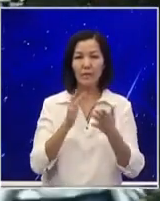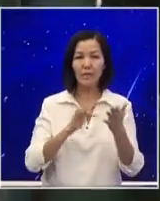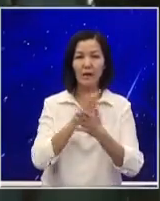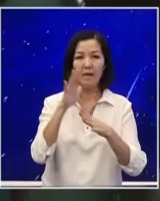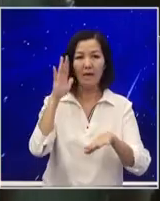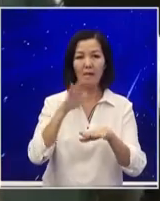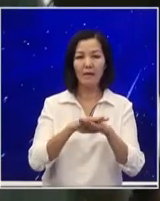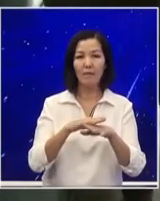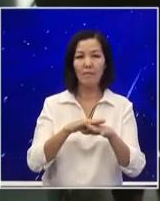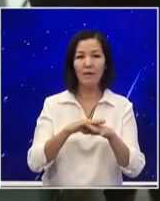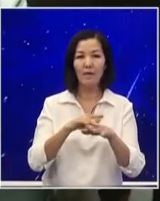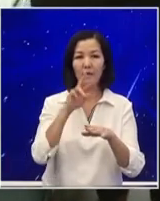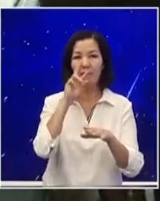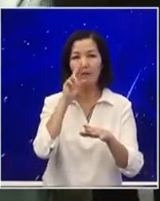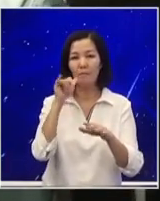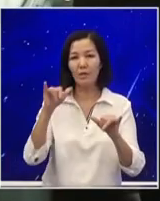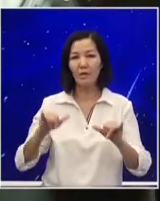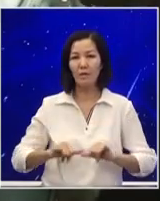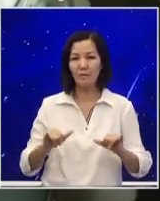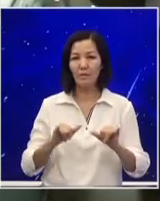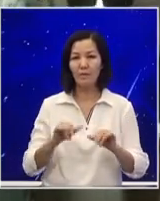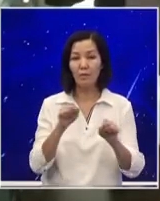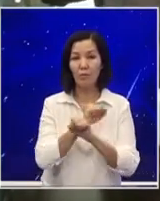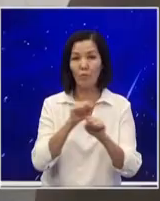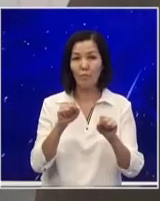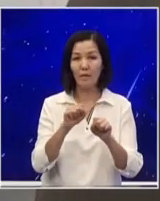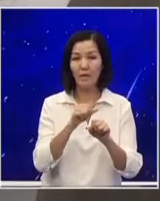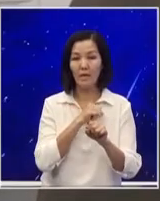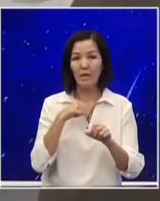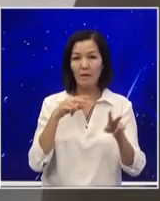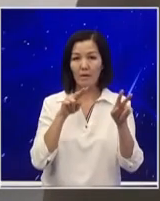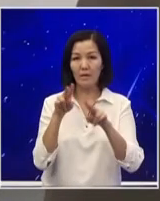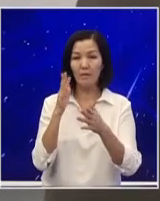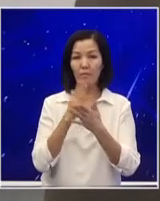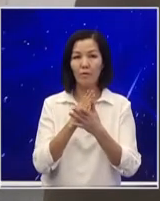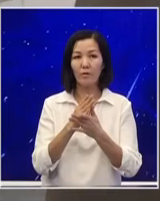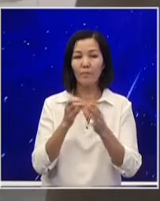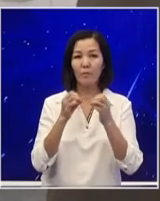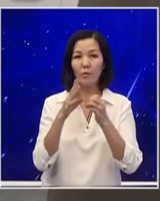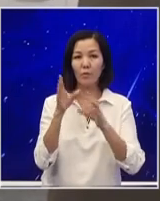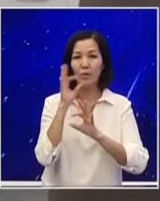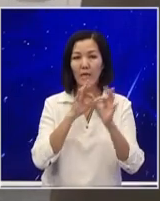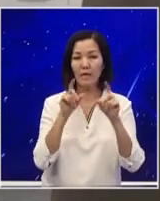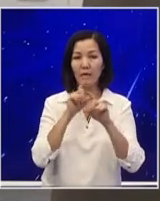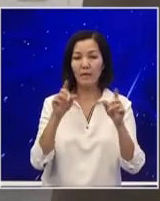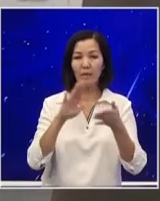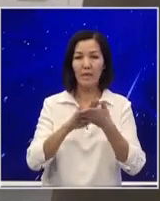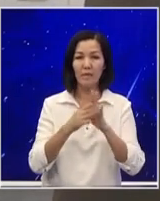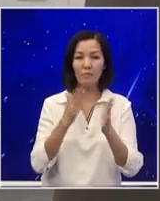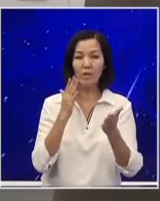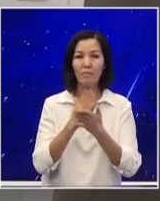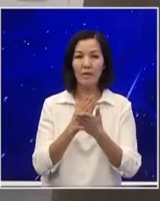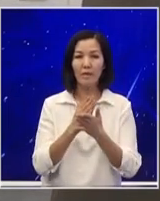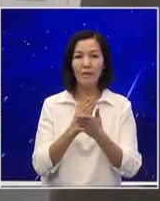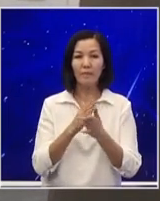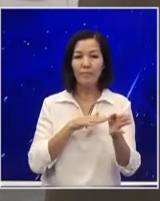енді ондай арсыз ашкөздікке жол бермейміз деп отыр. 14 дәріхананың бәрімен бізде қазір келісімшарт бар, олардың бәрімен